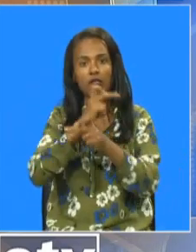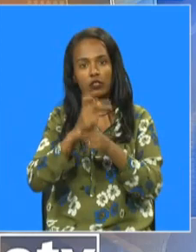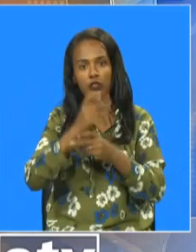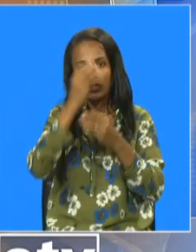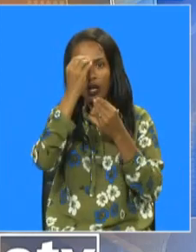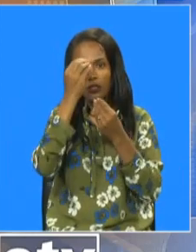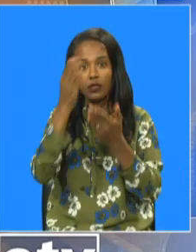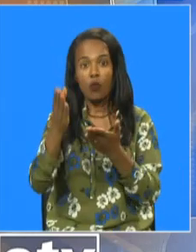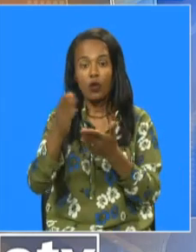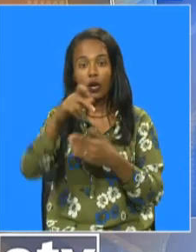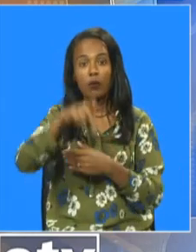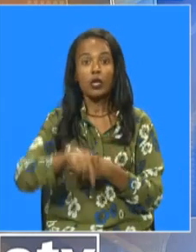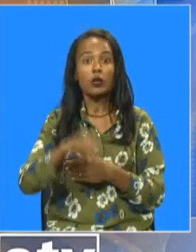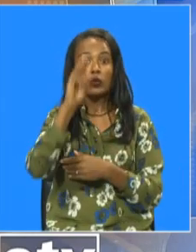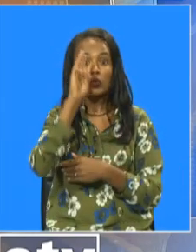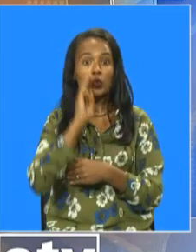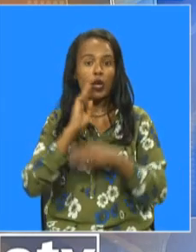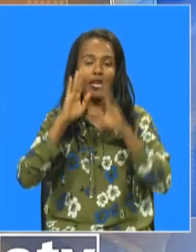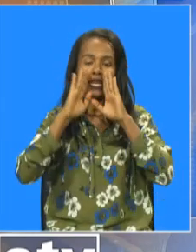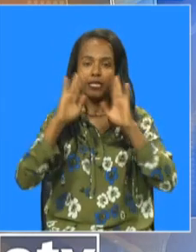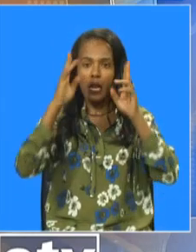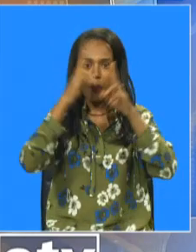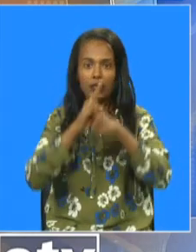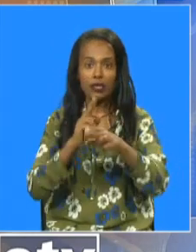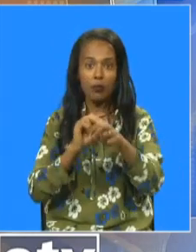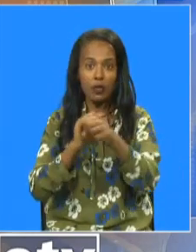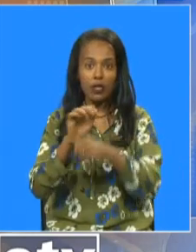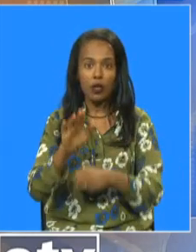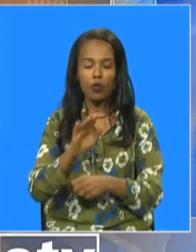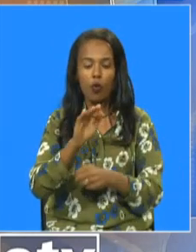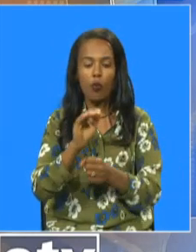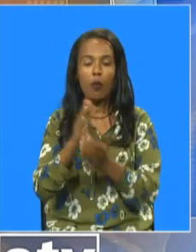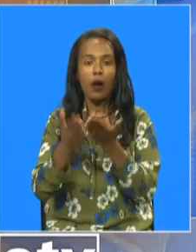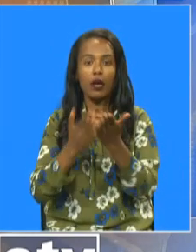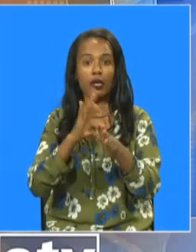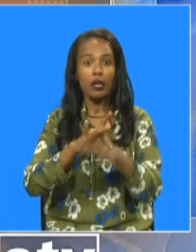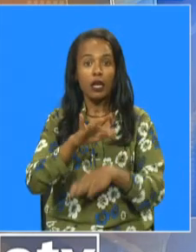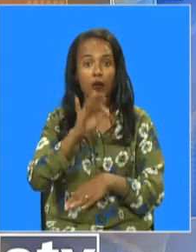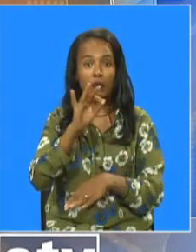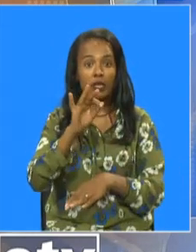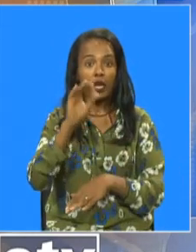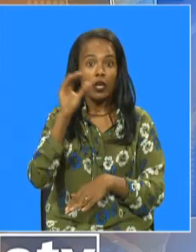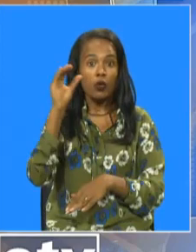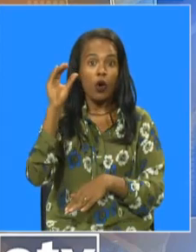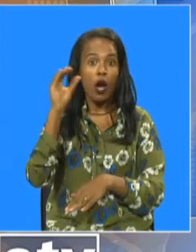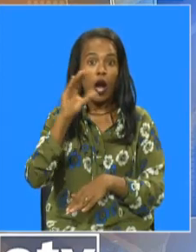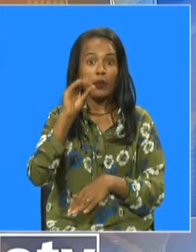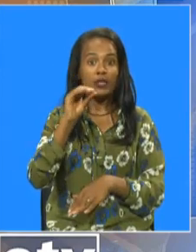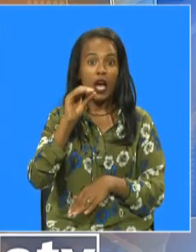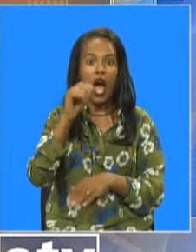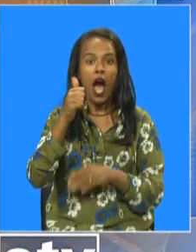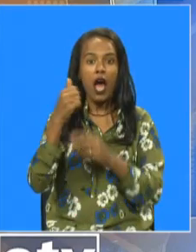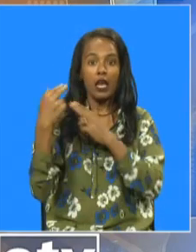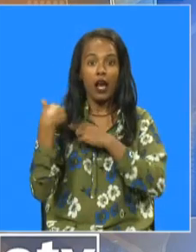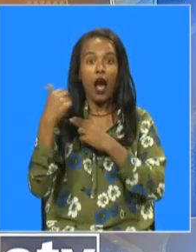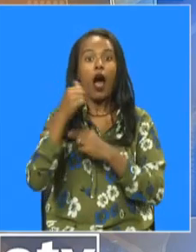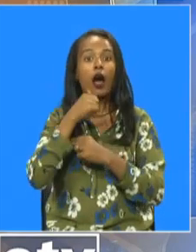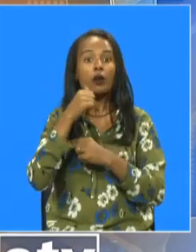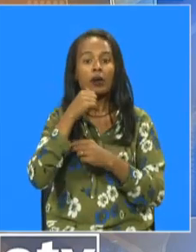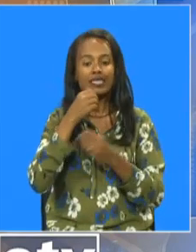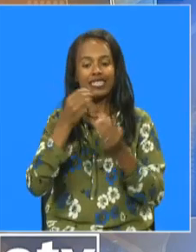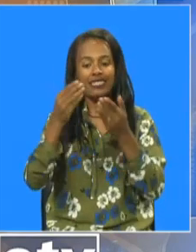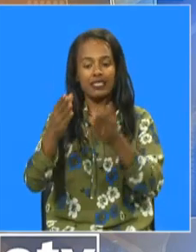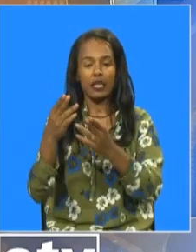አስታወቀ። በደቡብ ሱዳን የሰላም ማስከበር ተልእኮ ውስጥ በማገልገል ላይ የምትገኘው 50 ለቃ አልማዝ የተሰጣትን ኃላፊነት